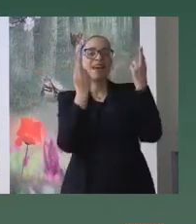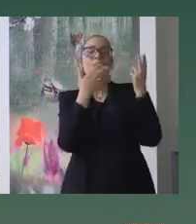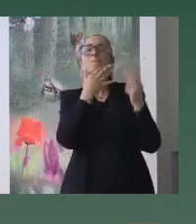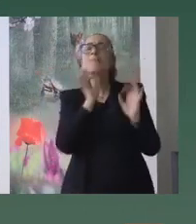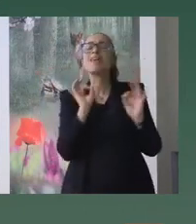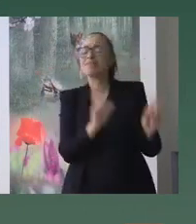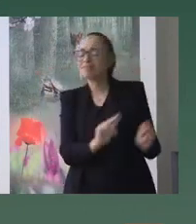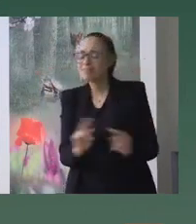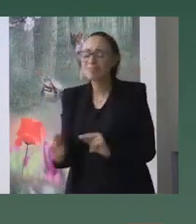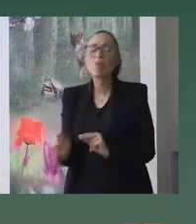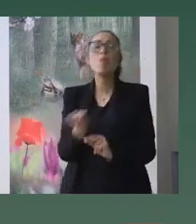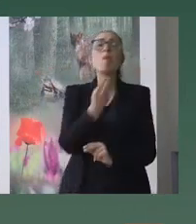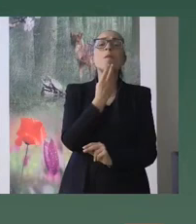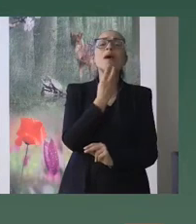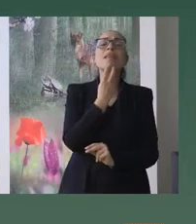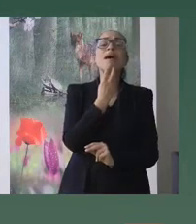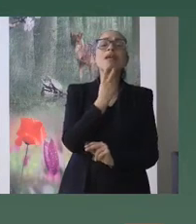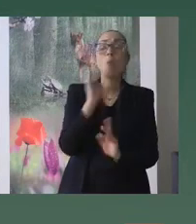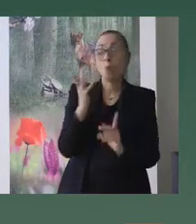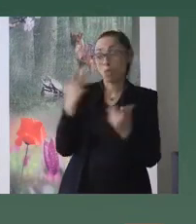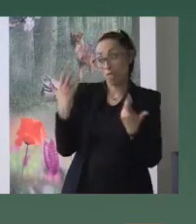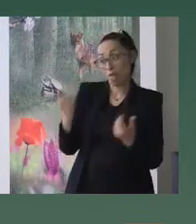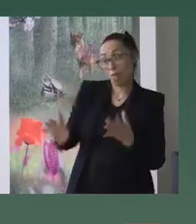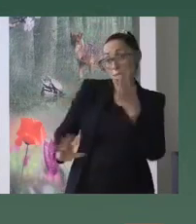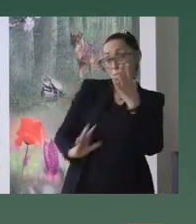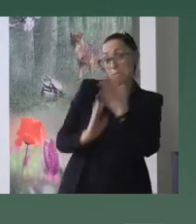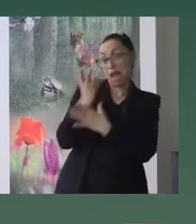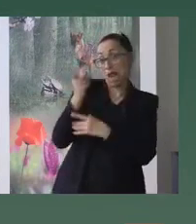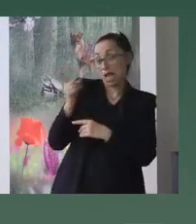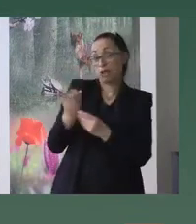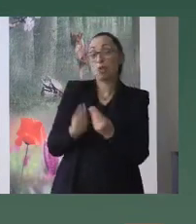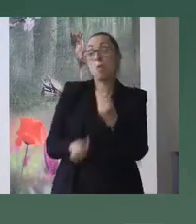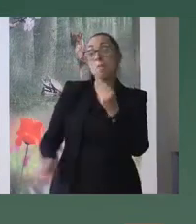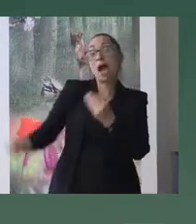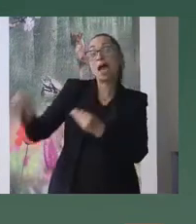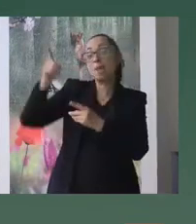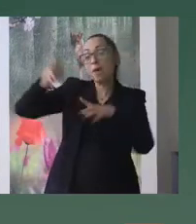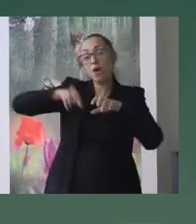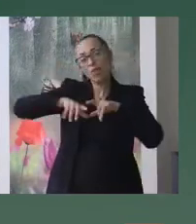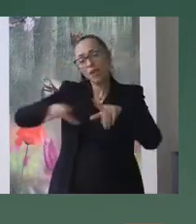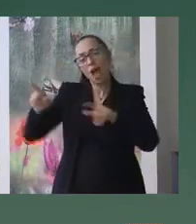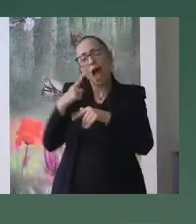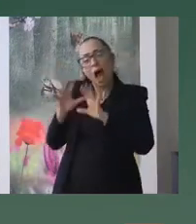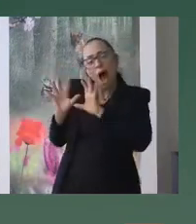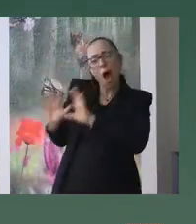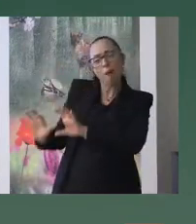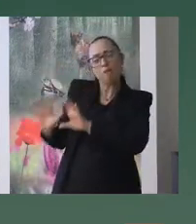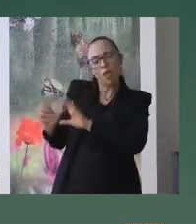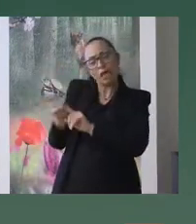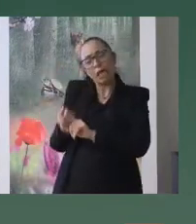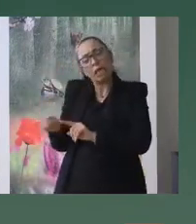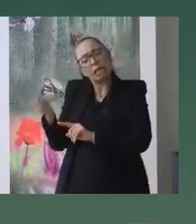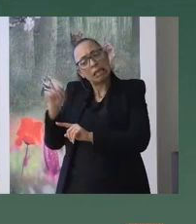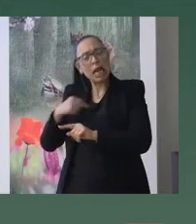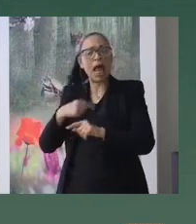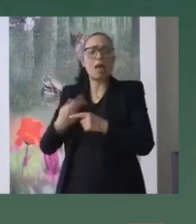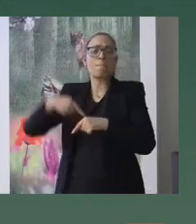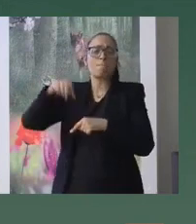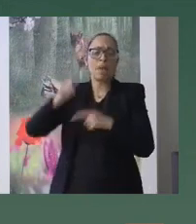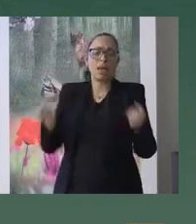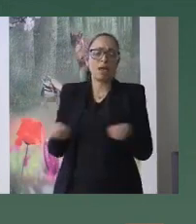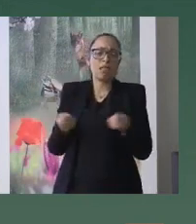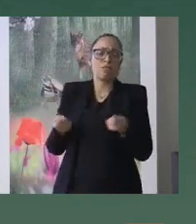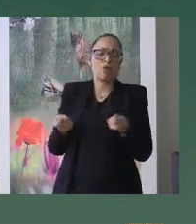λεγόμενες μπαταρίες. Δηλαδή, ό,τι παράγεις παραπάνω από αυτό που αντέχει το δίκτυο, το αποθηκεύεις και το χρησιμοποιείς την επόμενη μέρα. Που μπορεί να μην έχεις